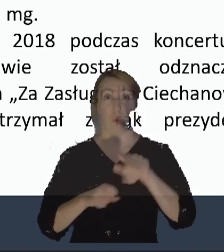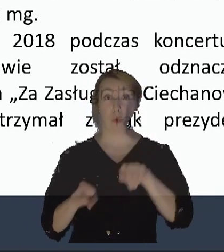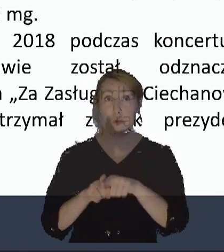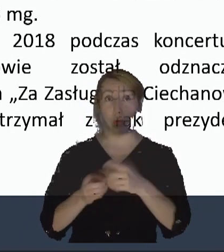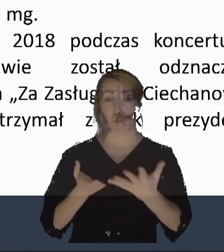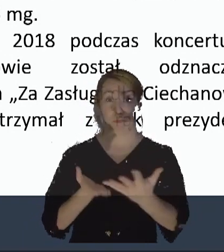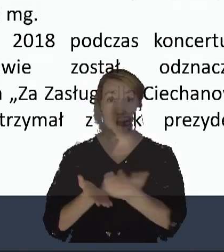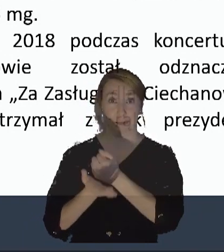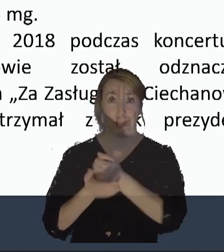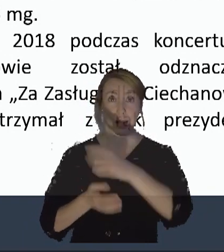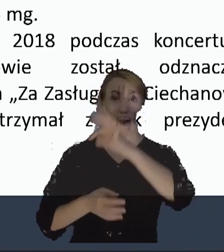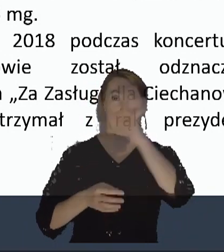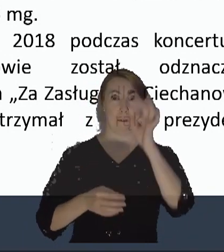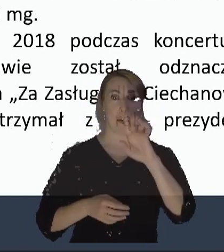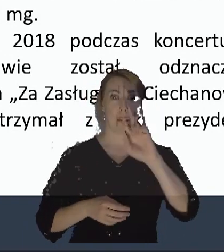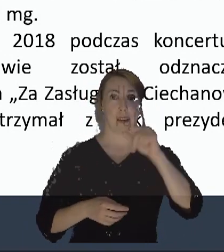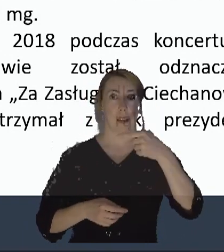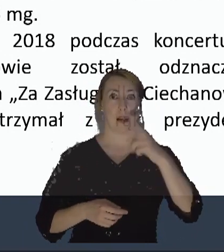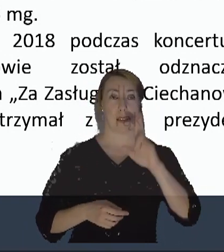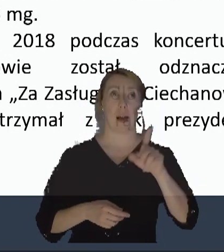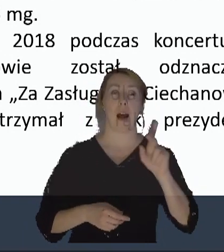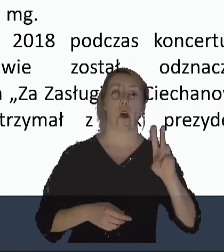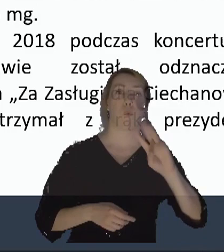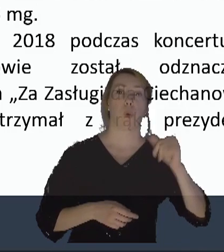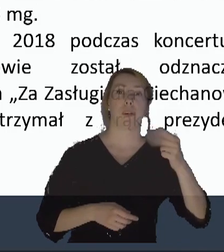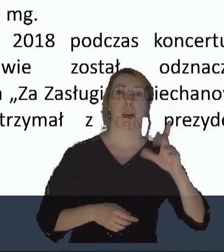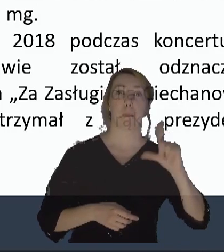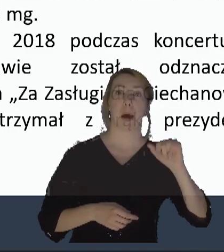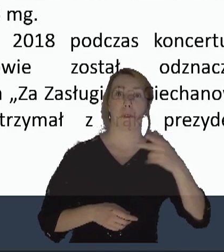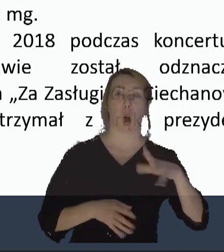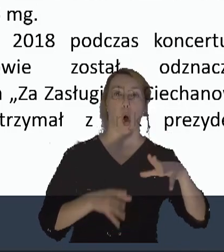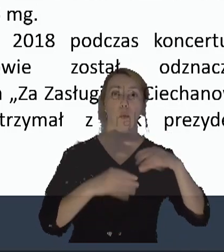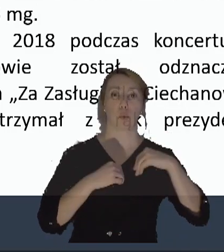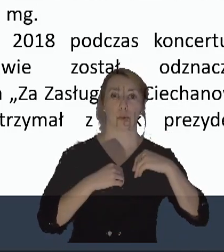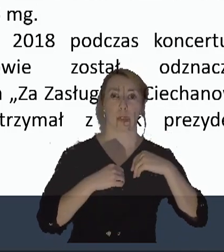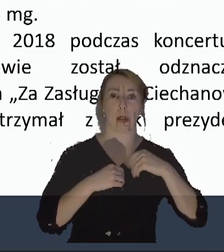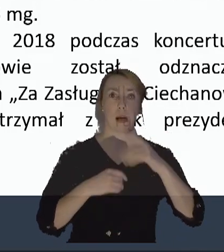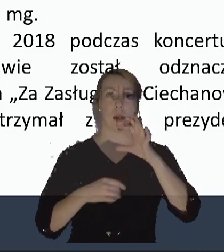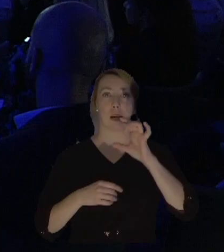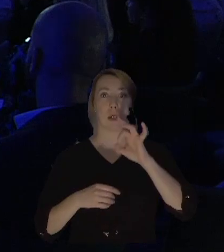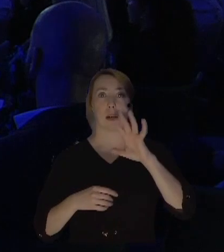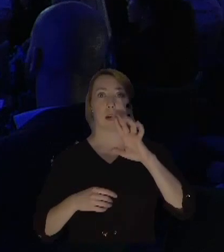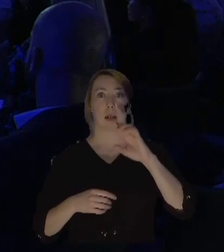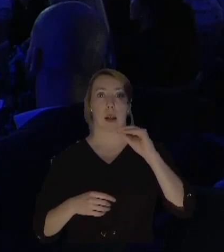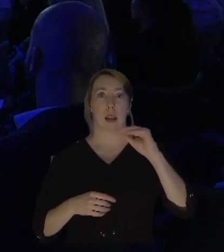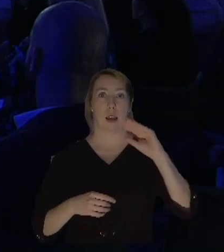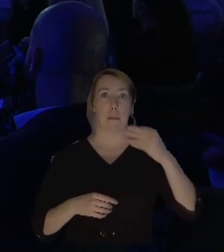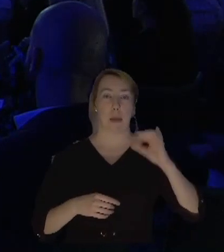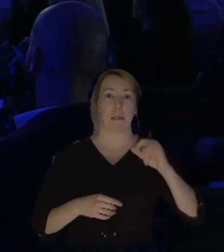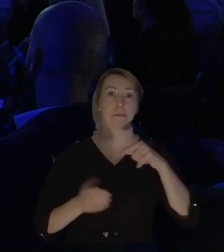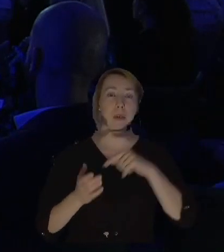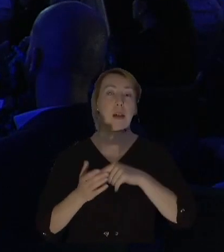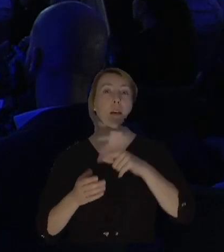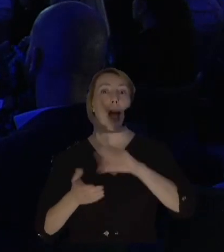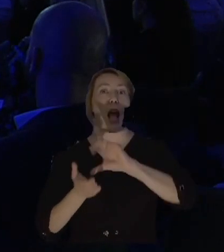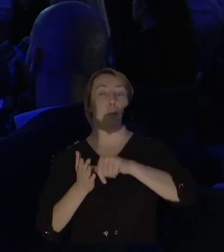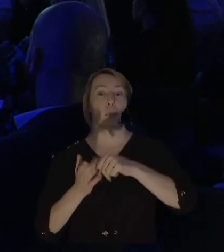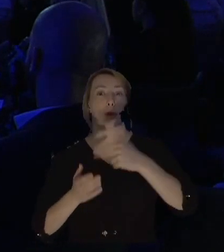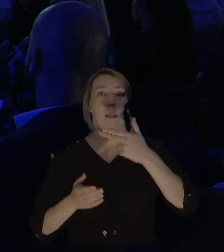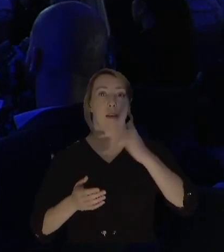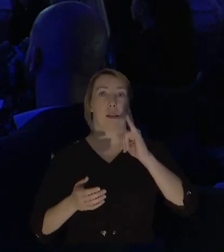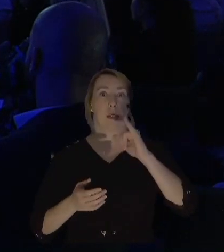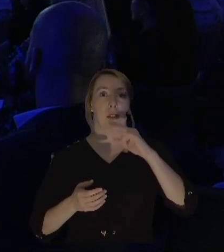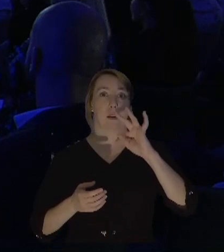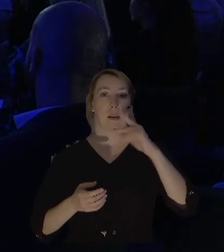chciałem powiedzieć. A poza tym Włodek Pawlik nawet dostał Grammy w 2014 za album Night in Kalisja, który